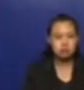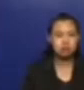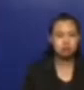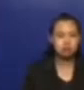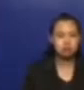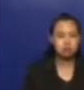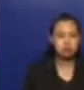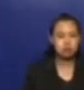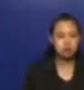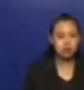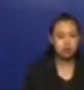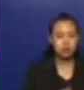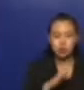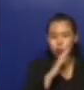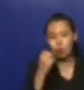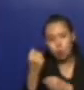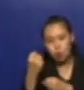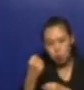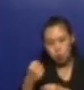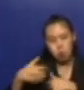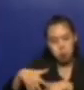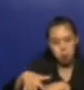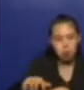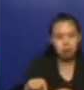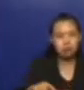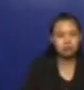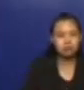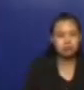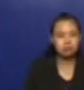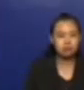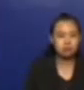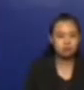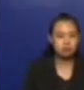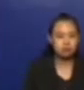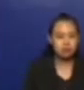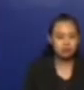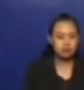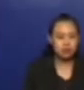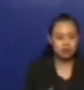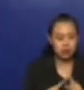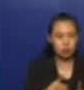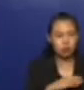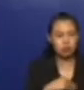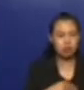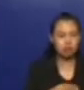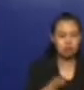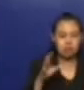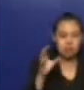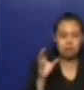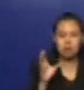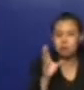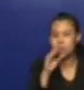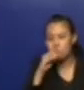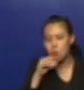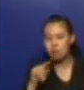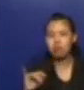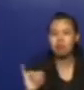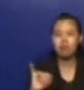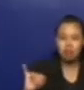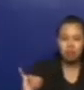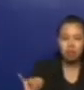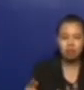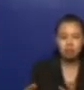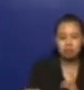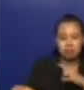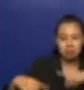เวลาม็อบเฉลียชอบใจพอม็อบพูดไม่เข้าหูมีปัญหาแล้วผมไม่เห็นด้